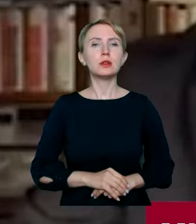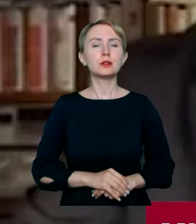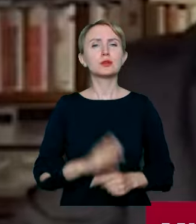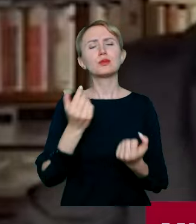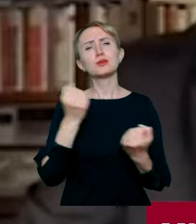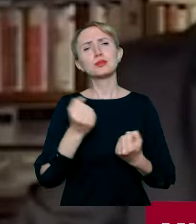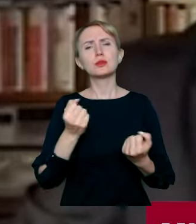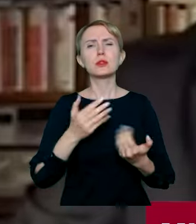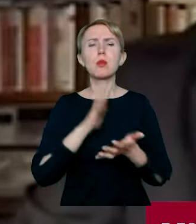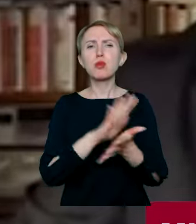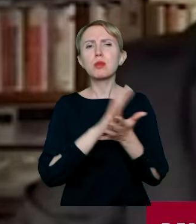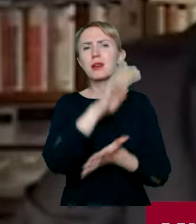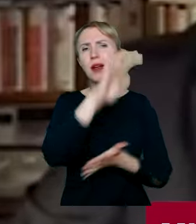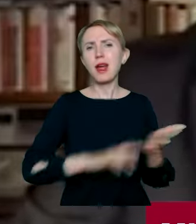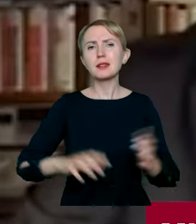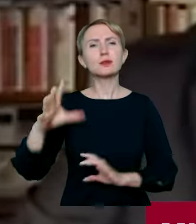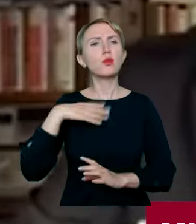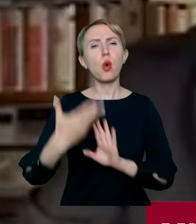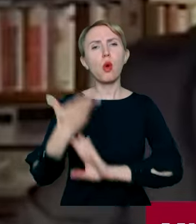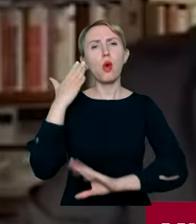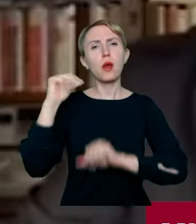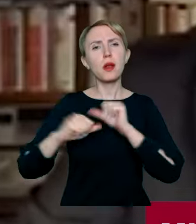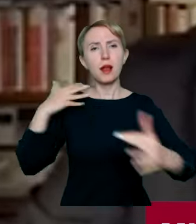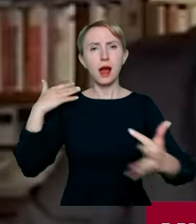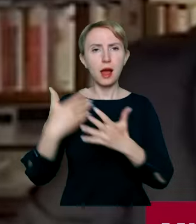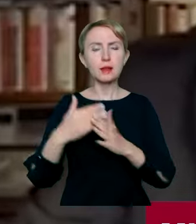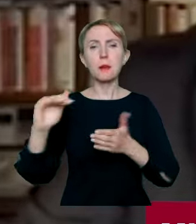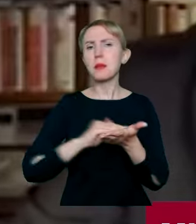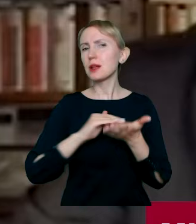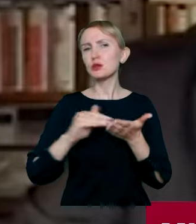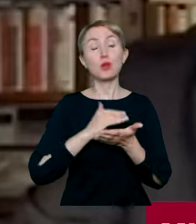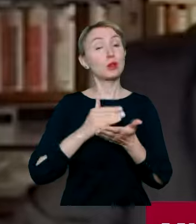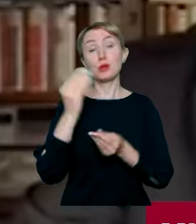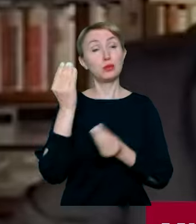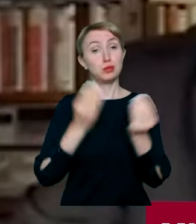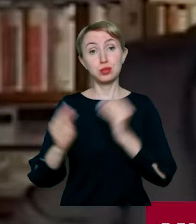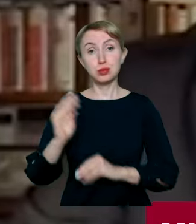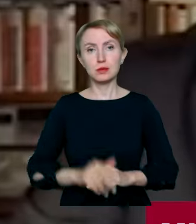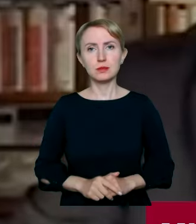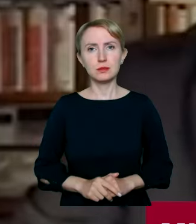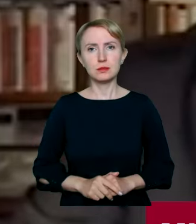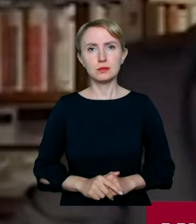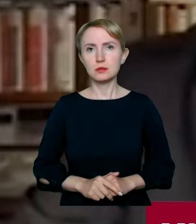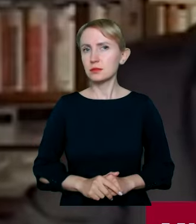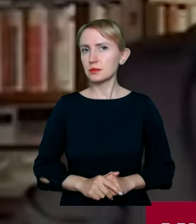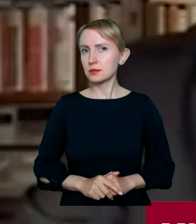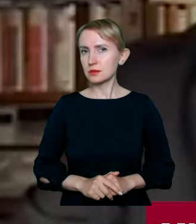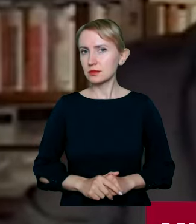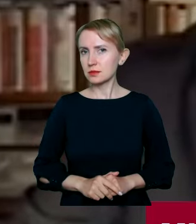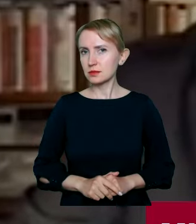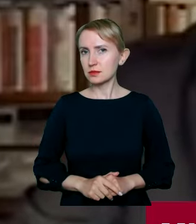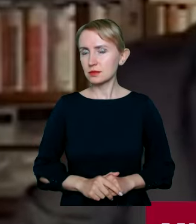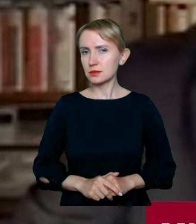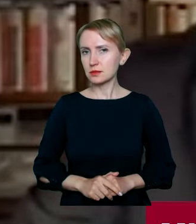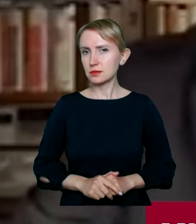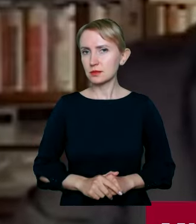tych publikacji, których było w ostatnich latach, w ostatnich miesiącach, to już w ogóle, to już nie wiem, czy jesteśmy w stanie tutaj